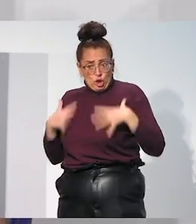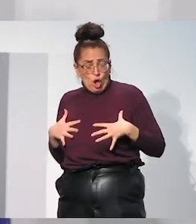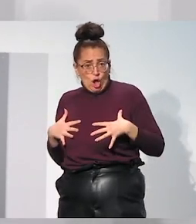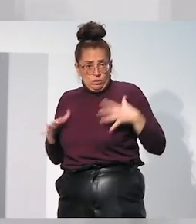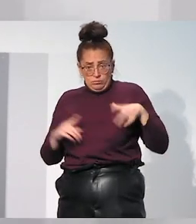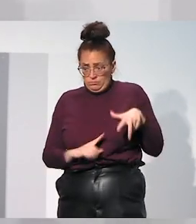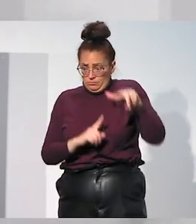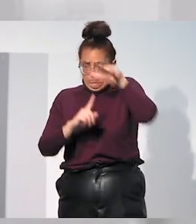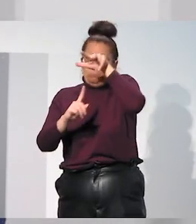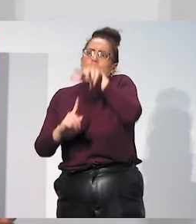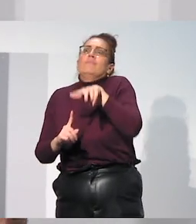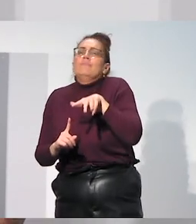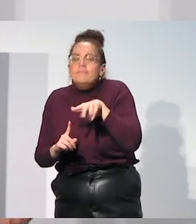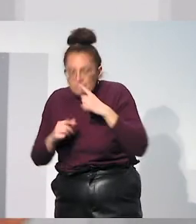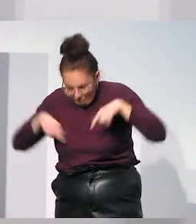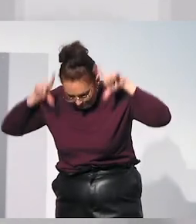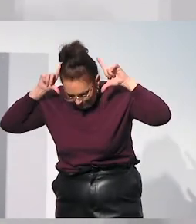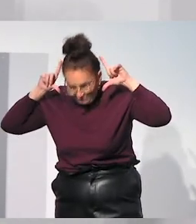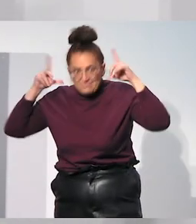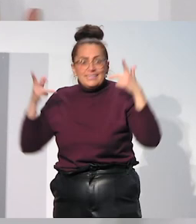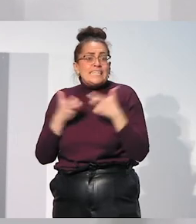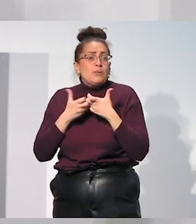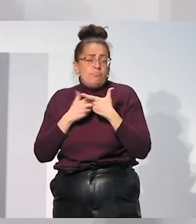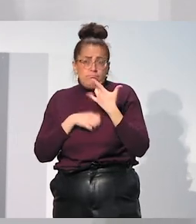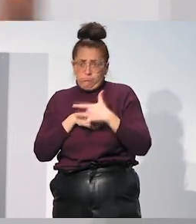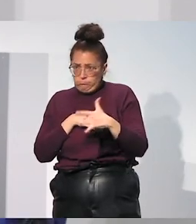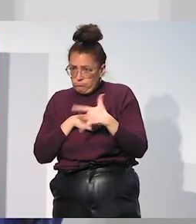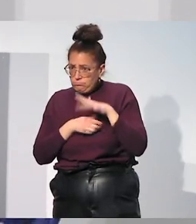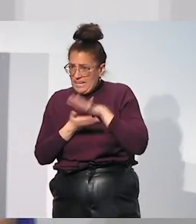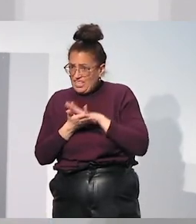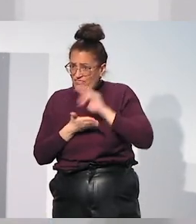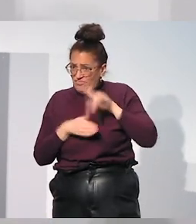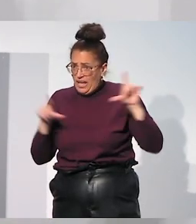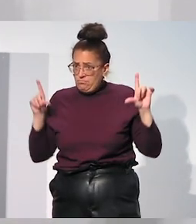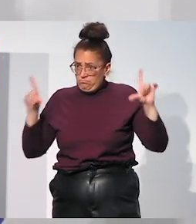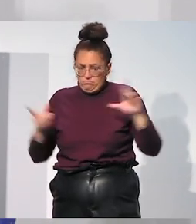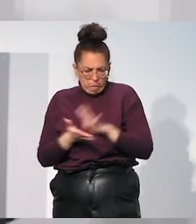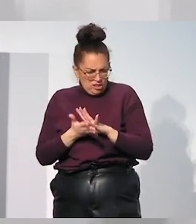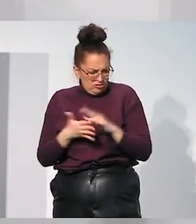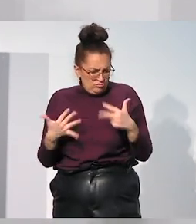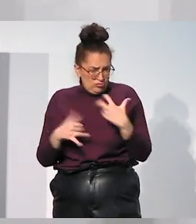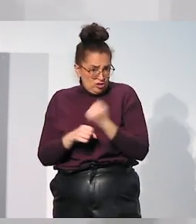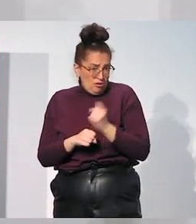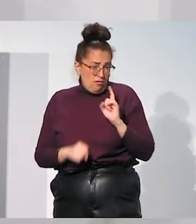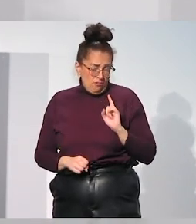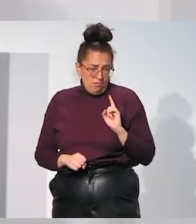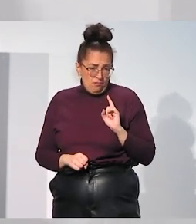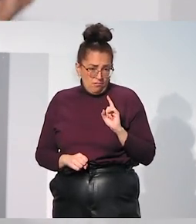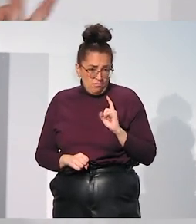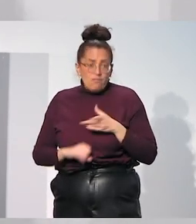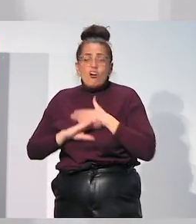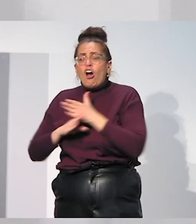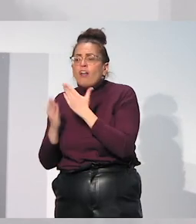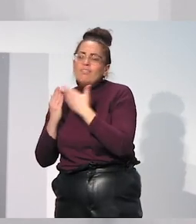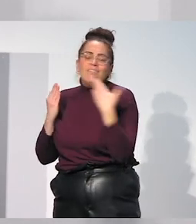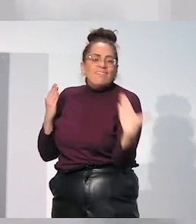peinture-là. Vous voyez, mais que j'ai découverte tard. Hein. J'ai vu un tableau pour la première fois de ma vie en vrai. J'avais 18 ans et j'ai commencé à aller dans des